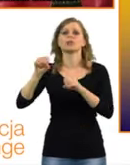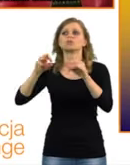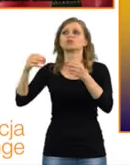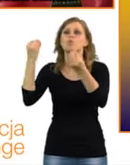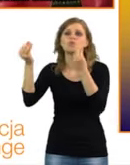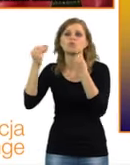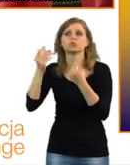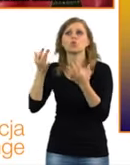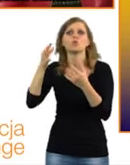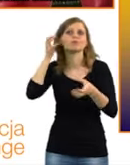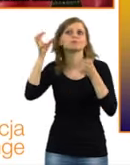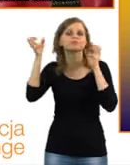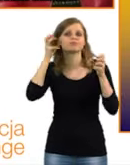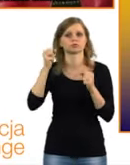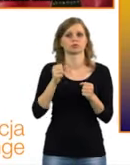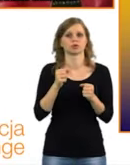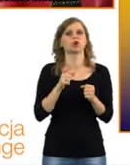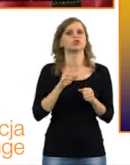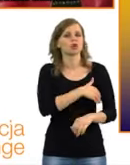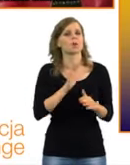było po prostu łatwiej później w szkole.